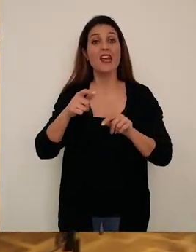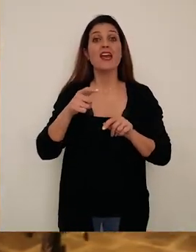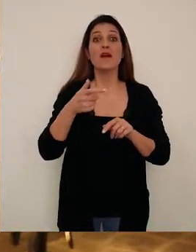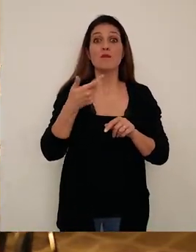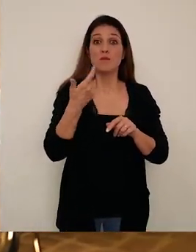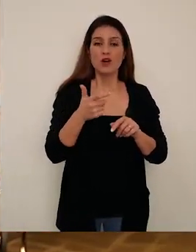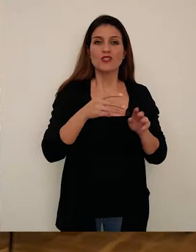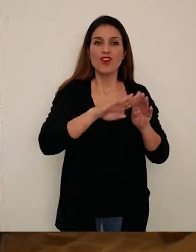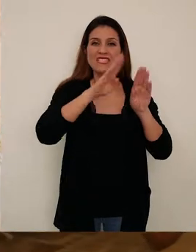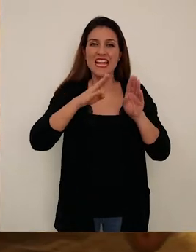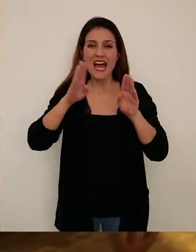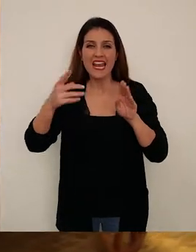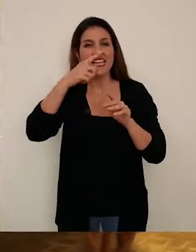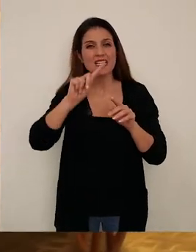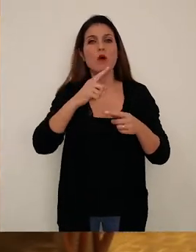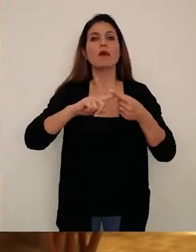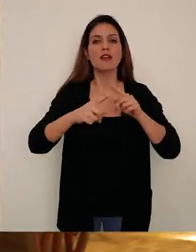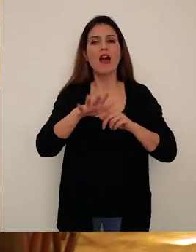conservate.